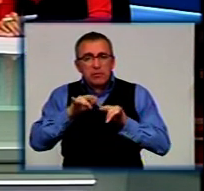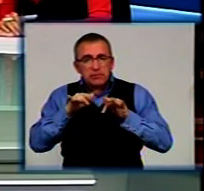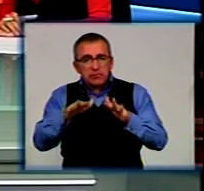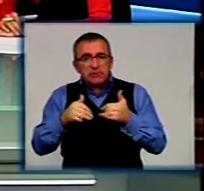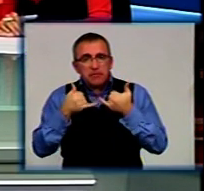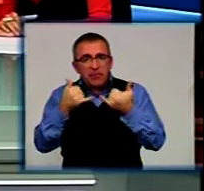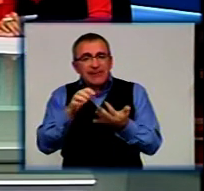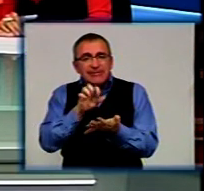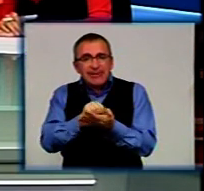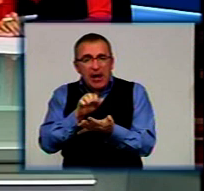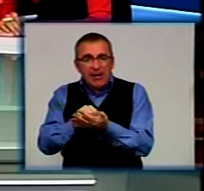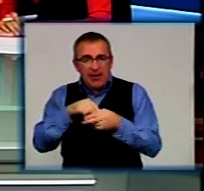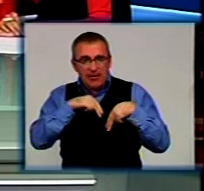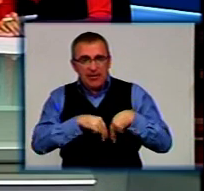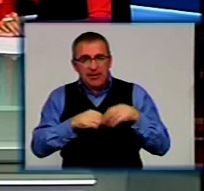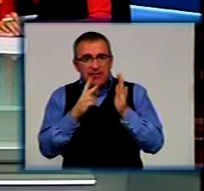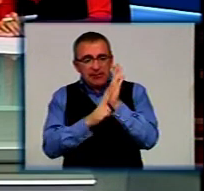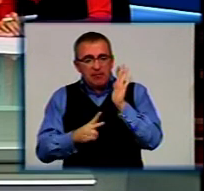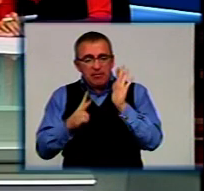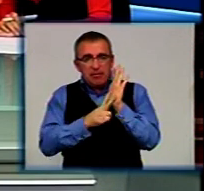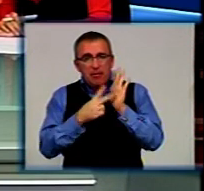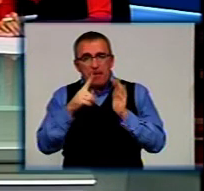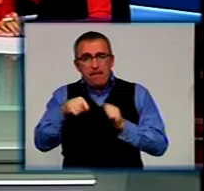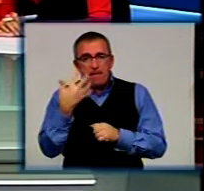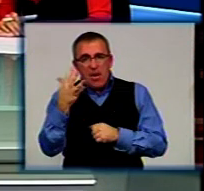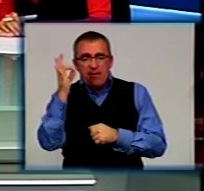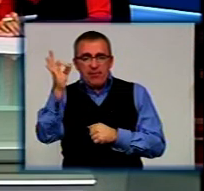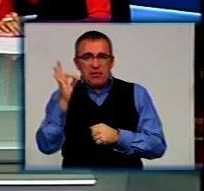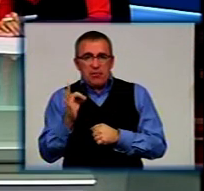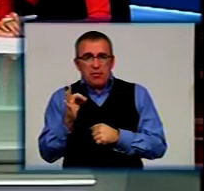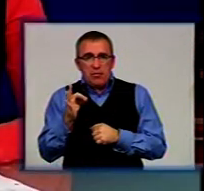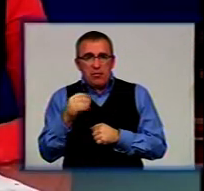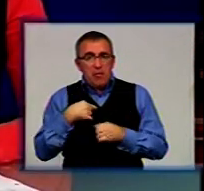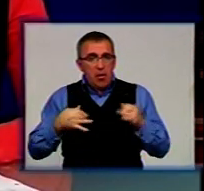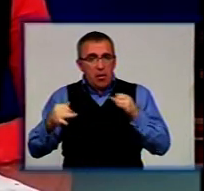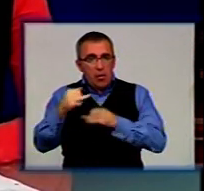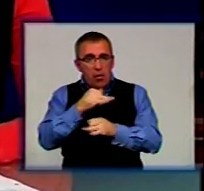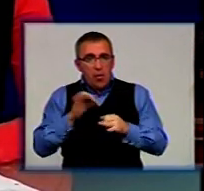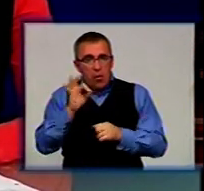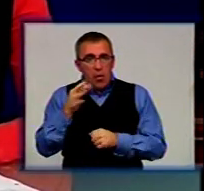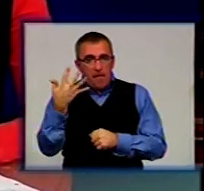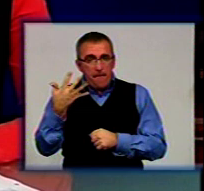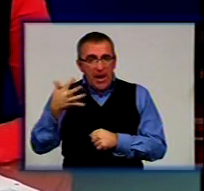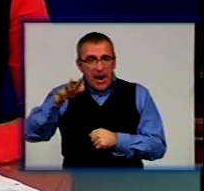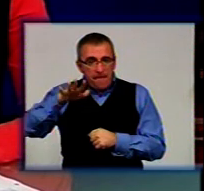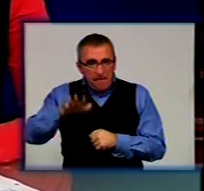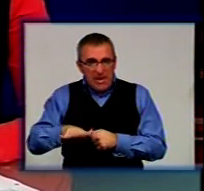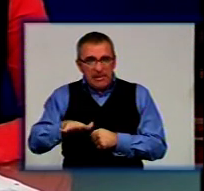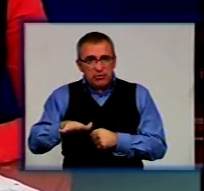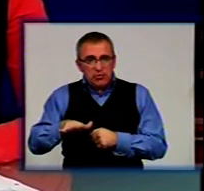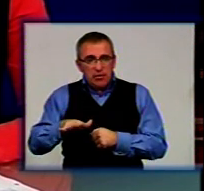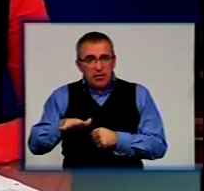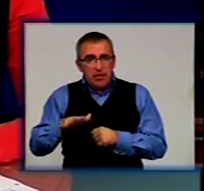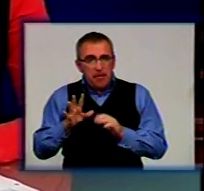сприяння зайнятості населення становить 77,5%. Тобто ми говоримо про 5 місце за